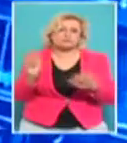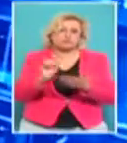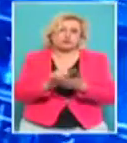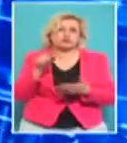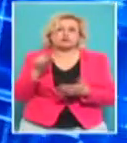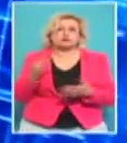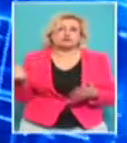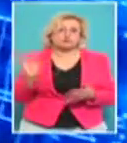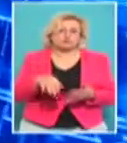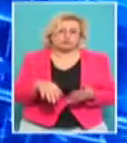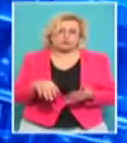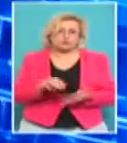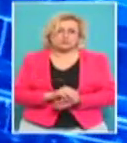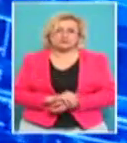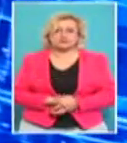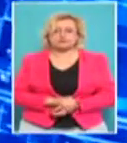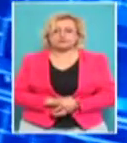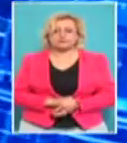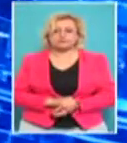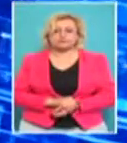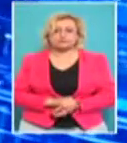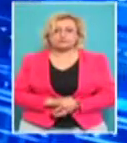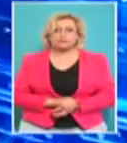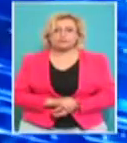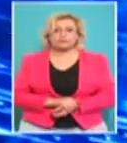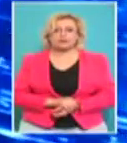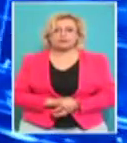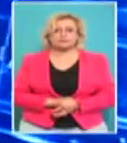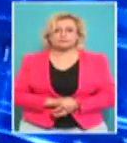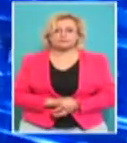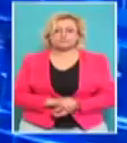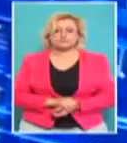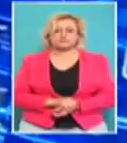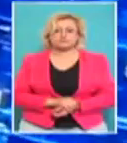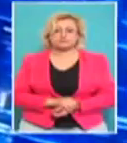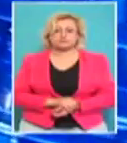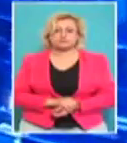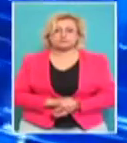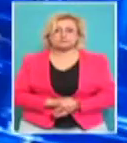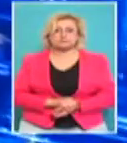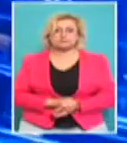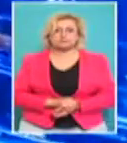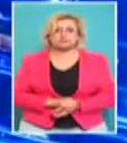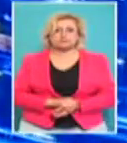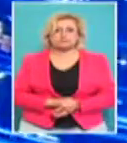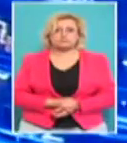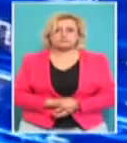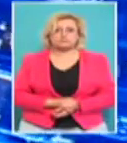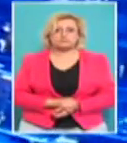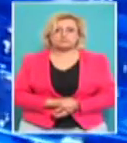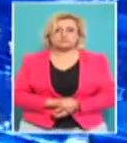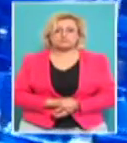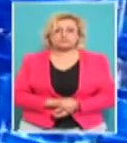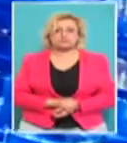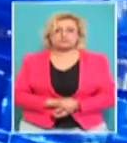қамтиды. Лирикасы қайталанбас ұлттық сипатта, ұлттық зердемен кестеленген. Аталмыш шара барысында қаламгер студенттермен кездесіп, өмірі